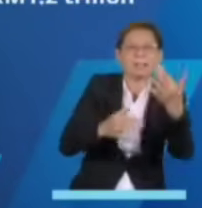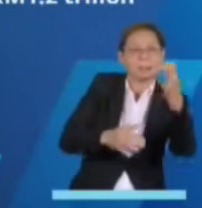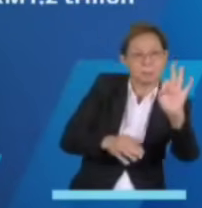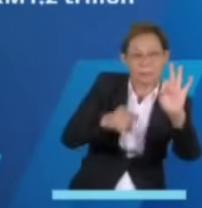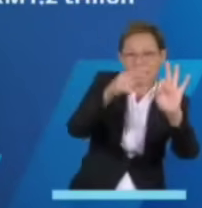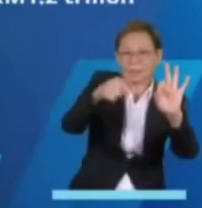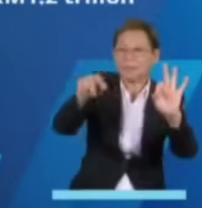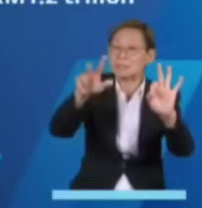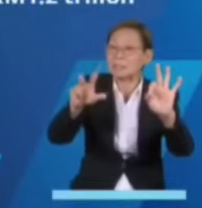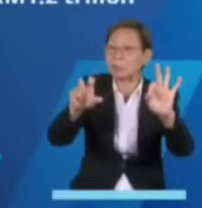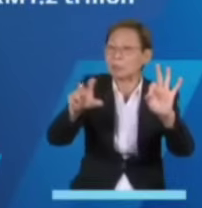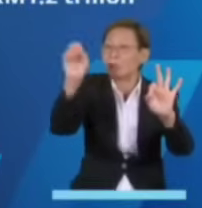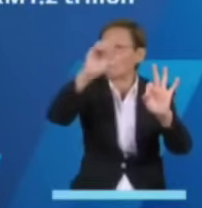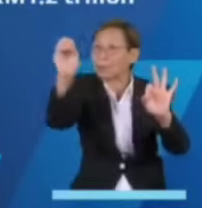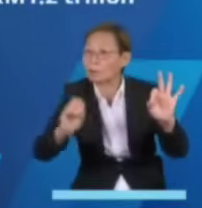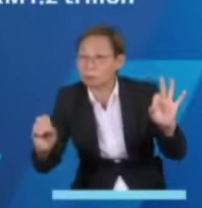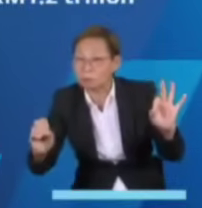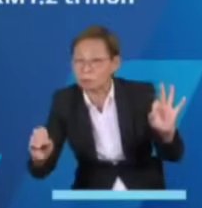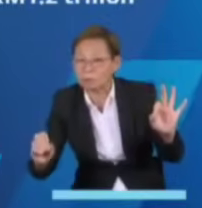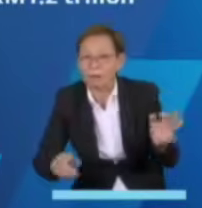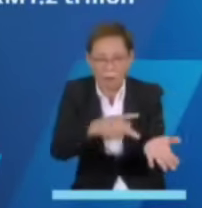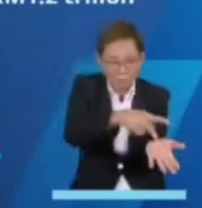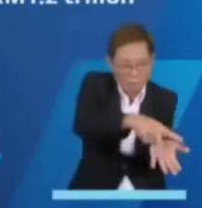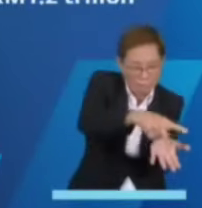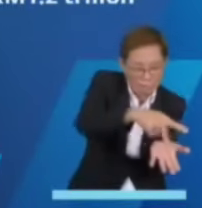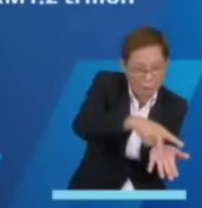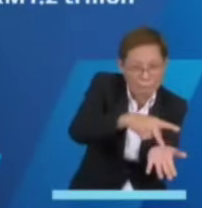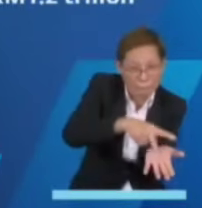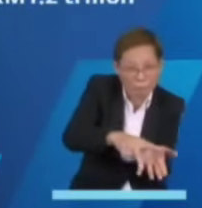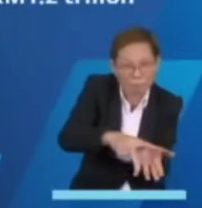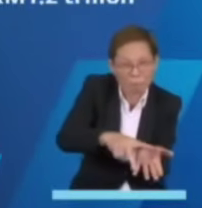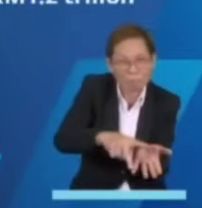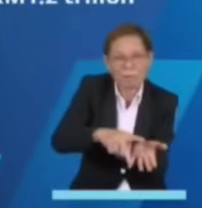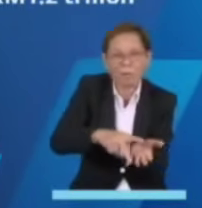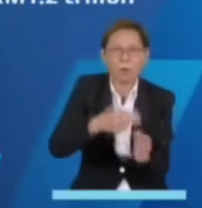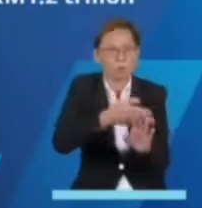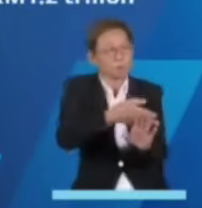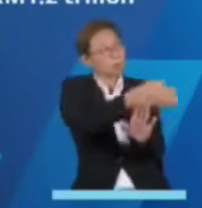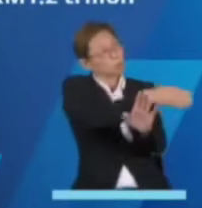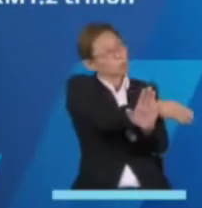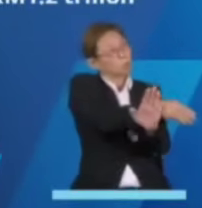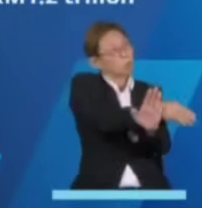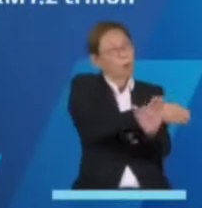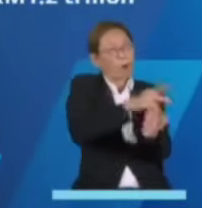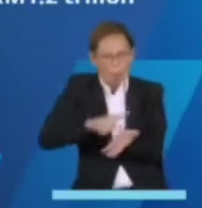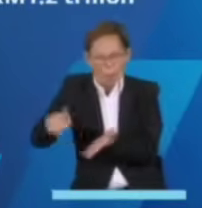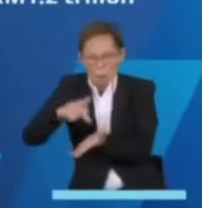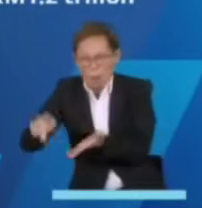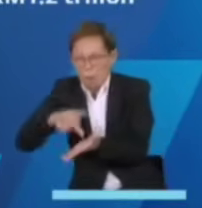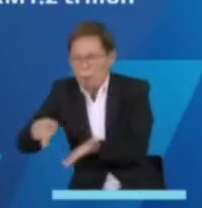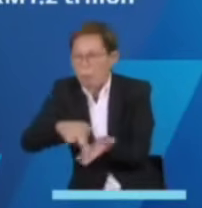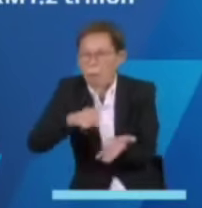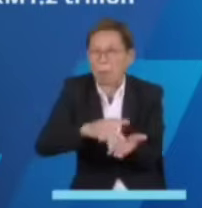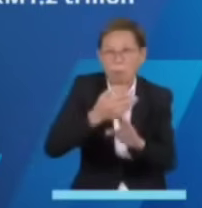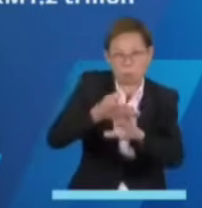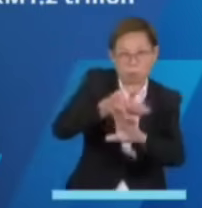sehingga 30%. Perbelanjaan kadang-kadang sebelum ini boros, tidak